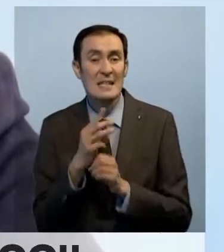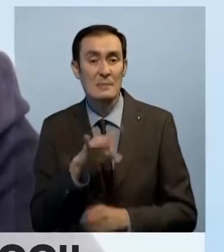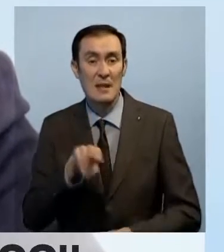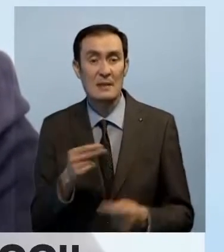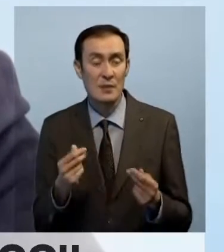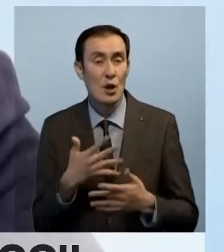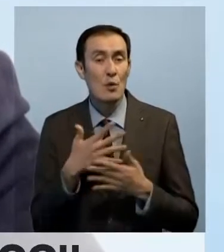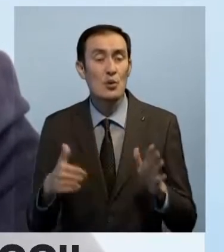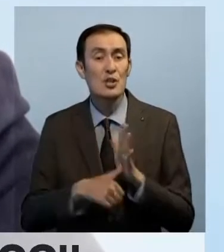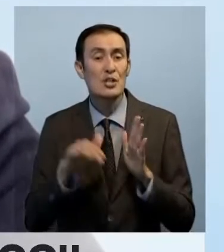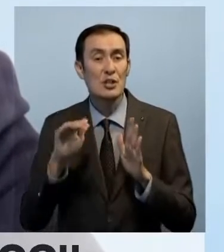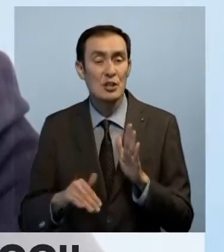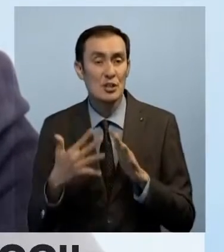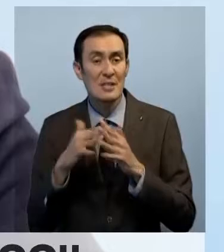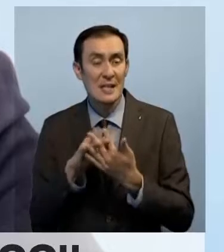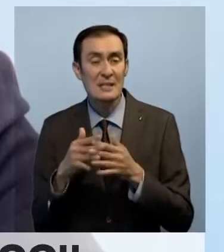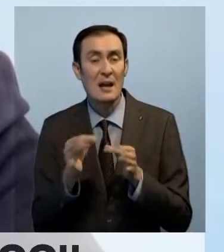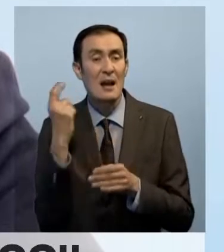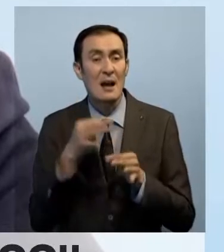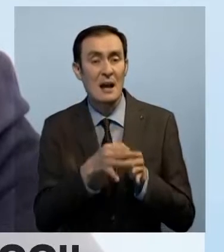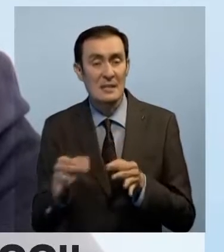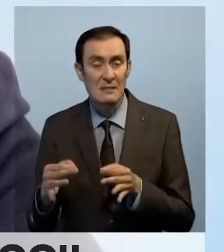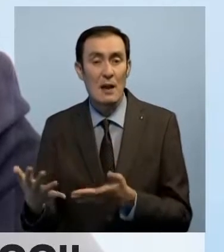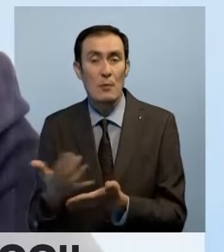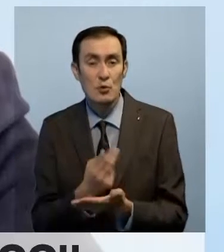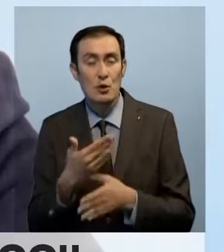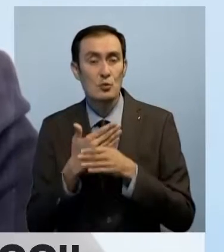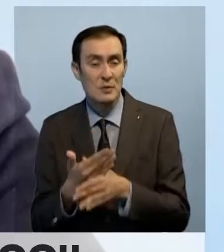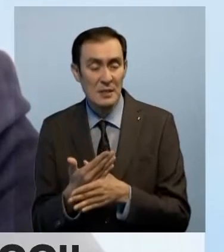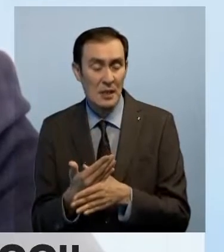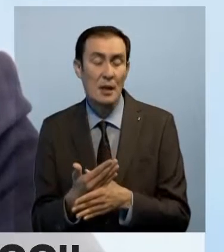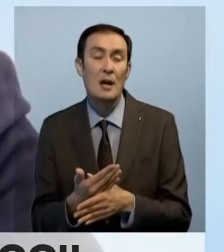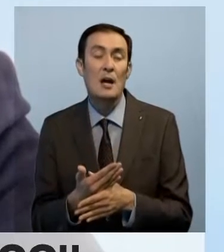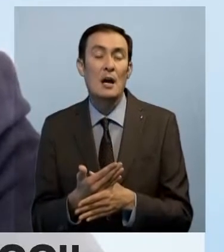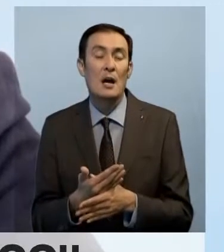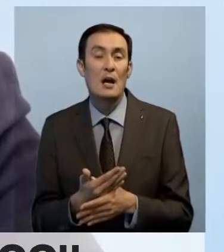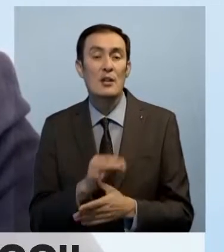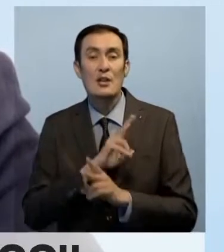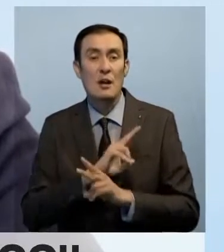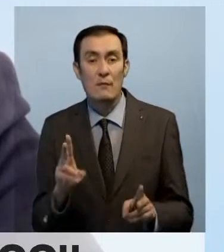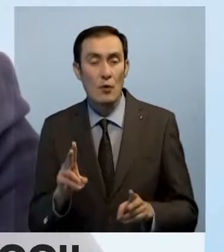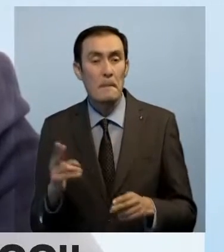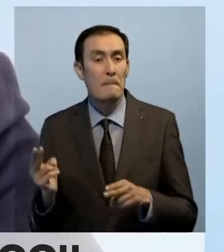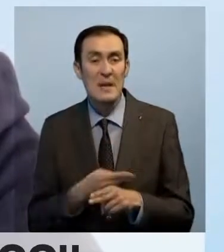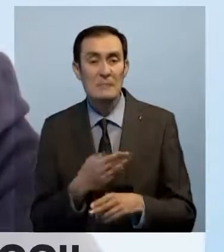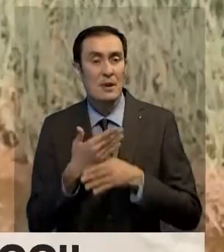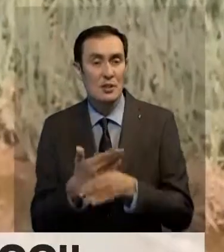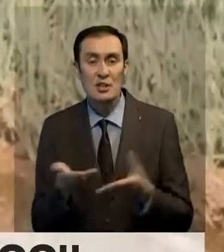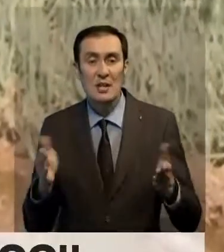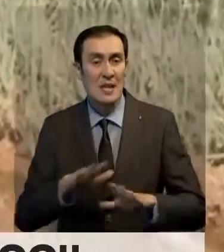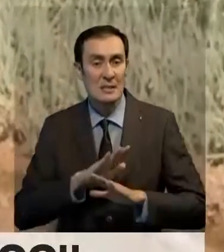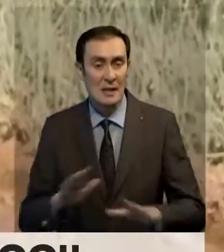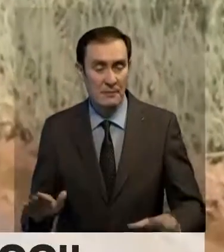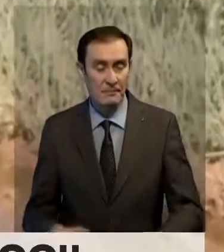миллиардов тенге. Больше 6 тысяч крестьянских хозяйств получили субсидии. Ни одно крестьянское хозяйство не останется без поддержки государства.